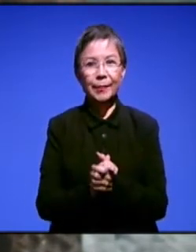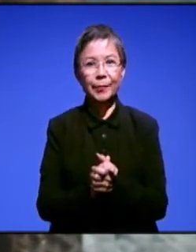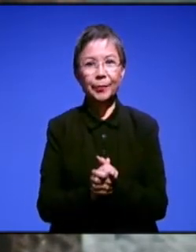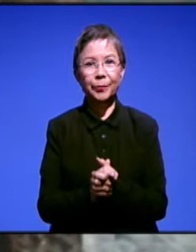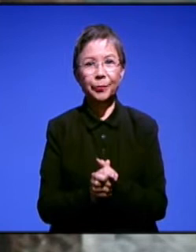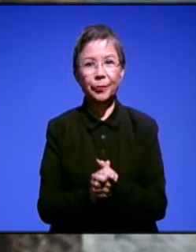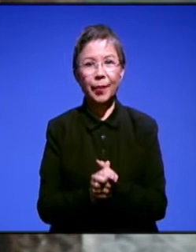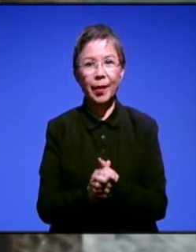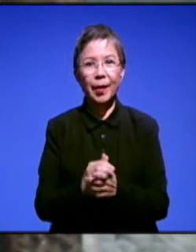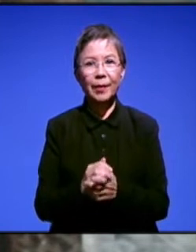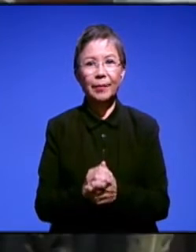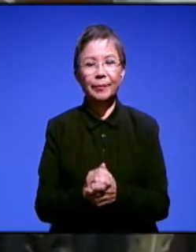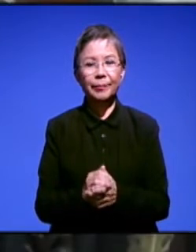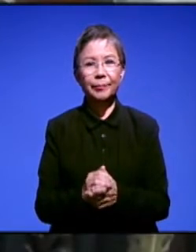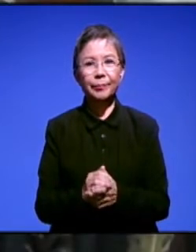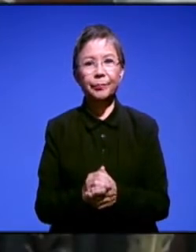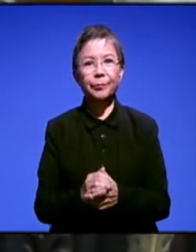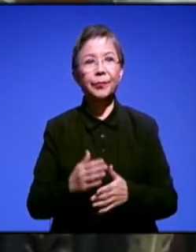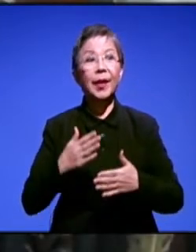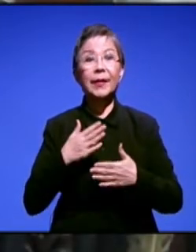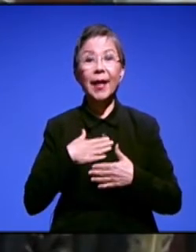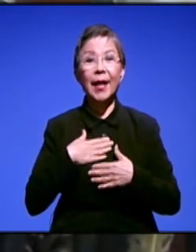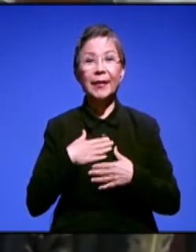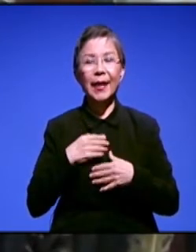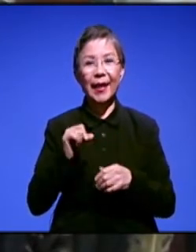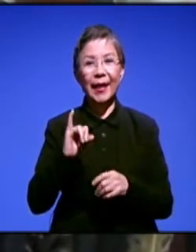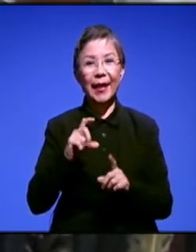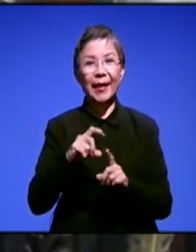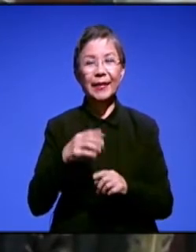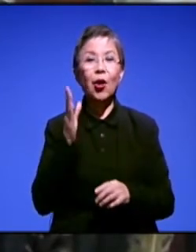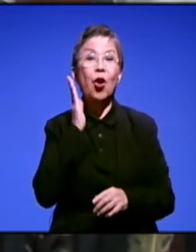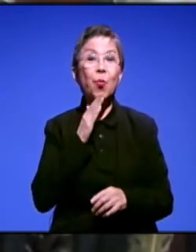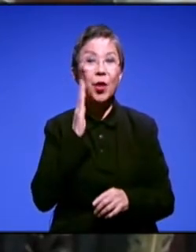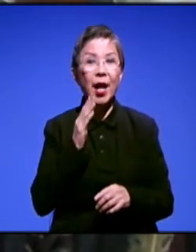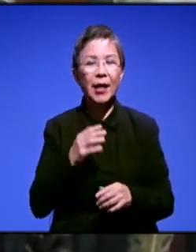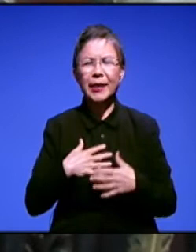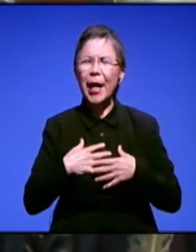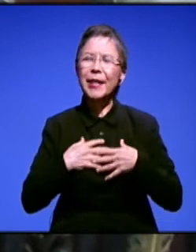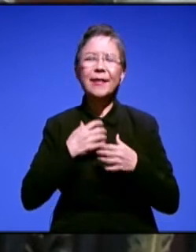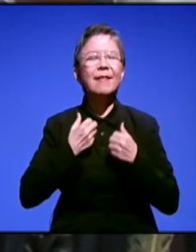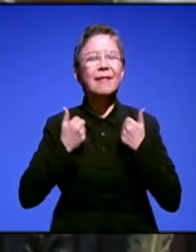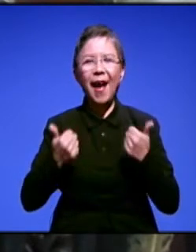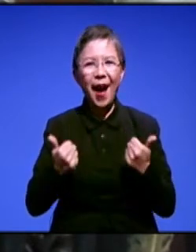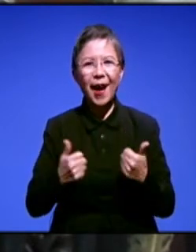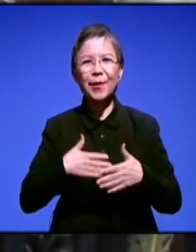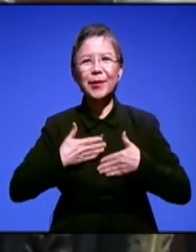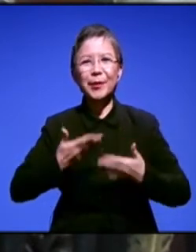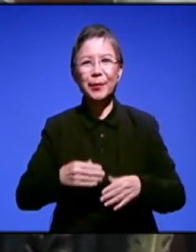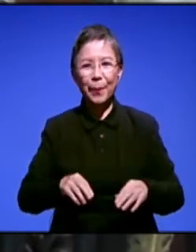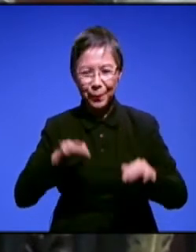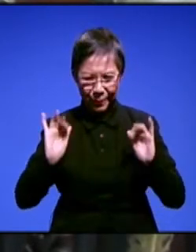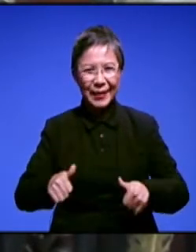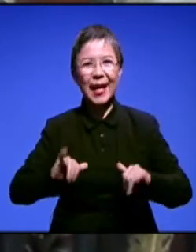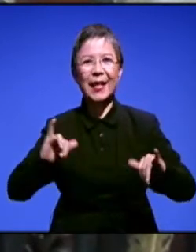tentang makna dari tarian ini. Saya sebagai generasi muda sangat bangga karena dapat melestarikan